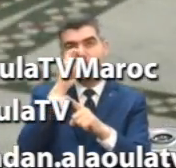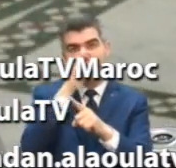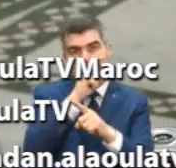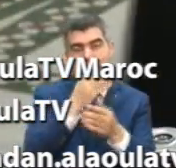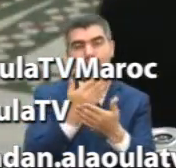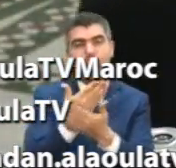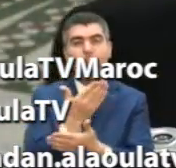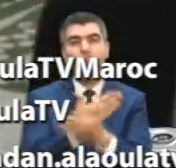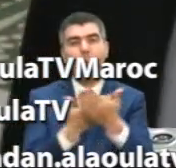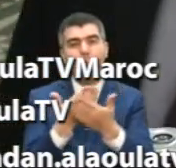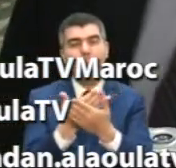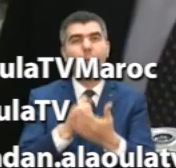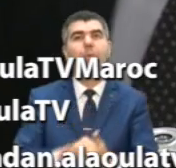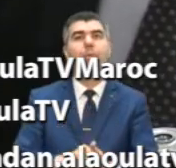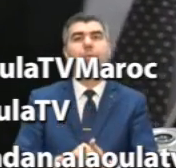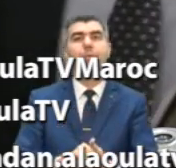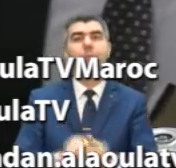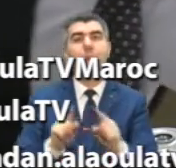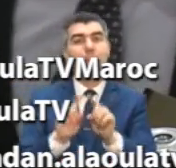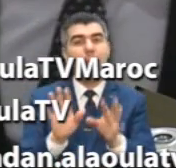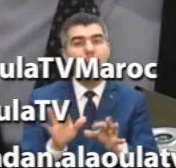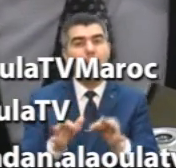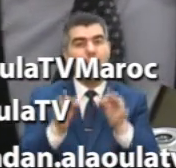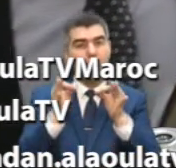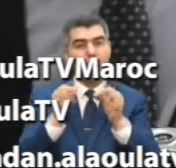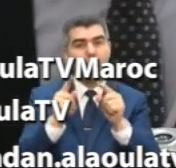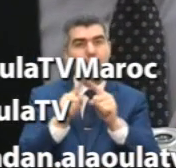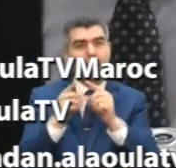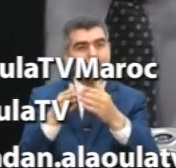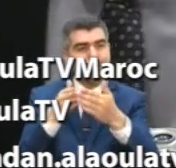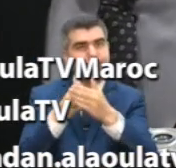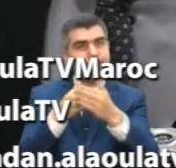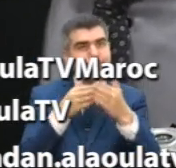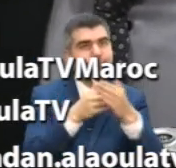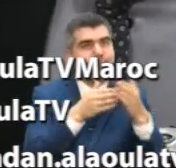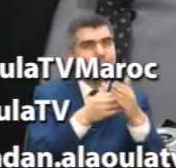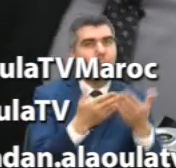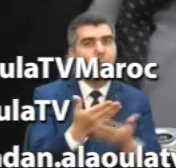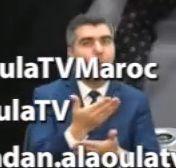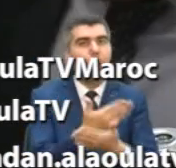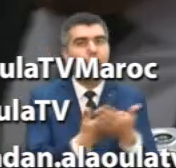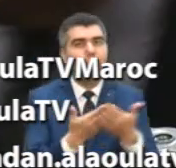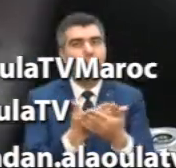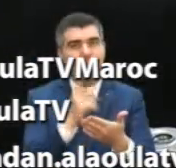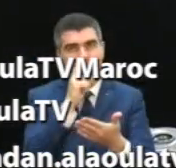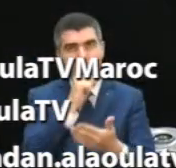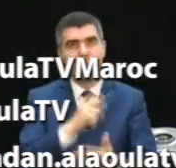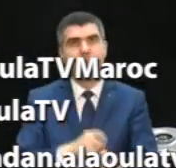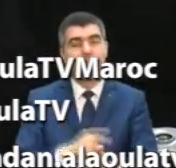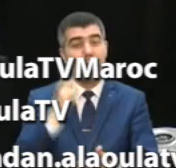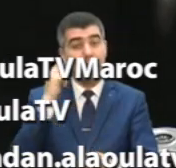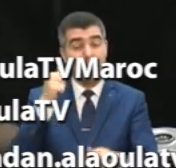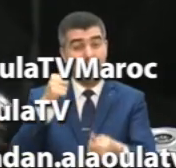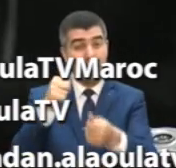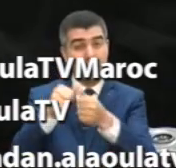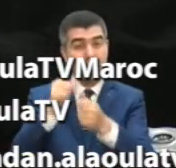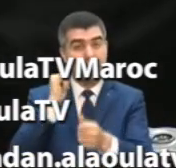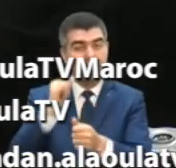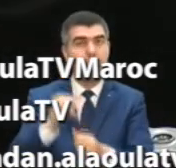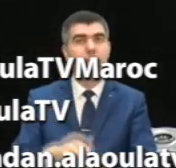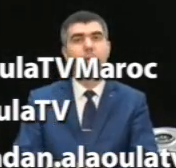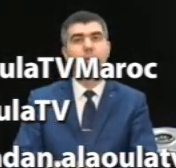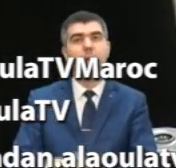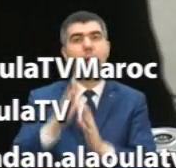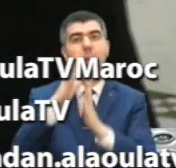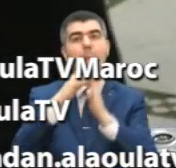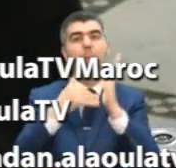والمرتبطة أساساً بمجموعة من المعيقات السوسيو اقتصادية. وللتذكير، فإن